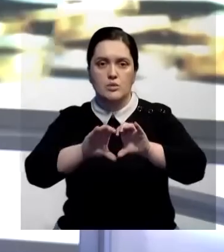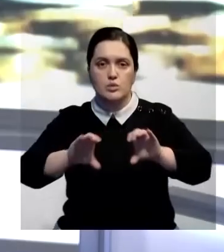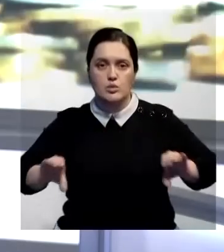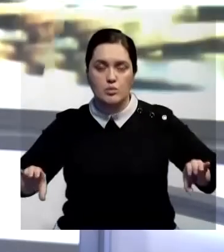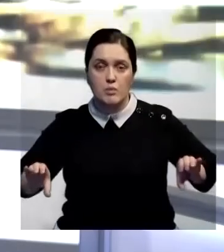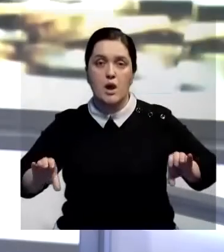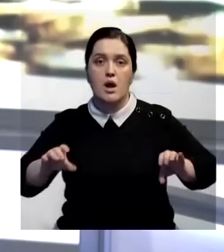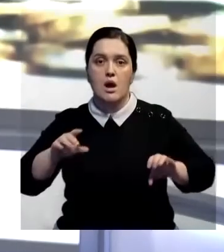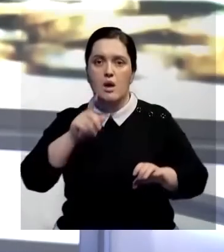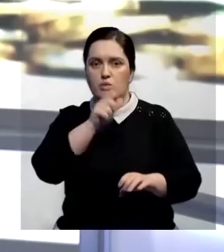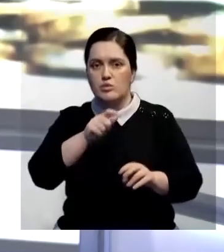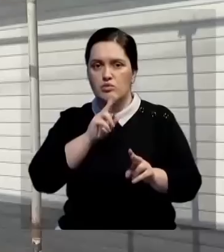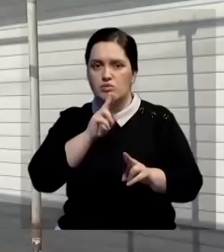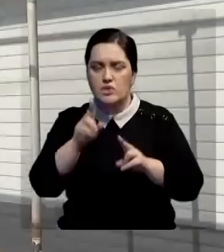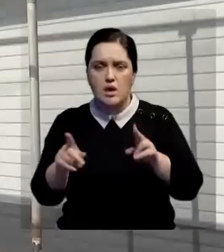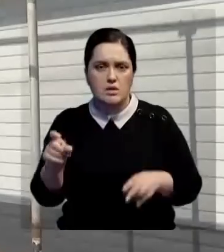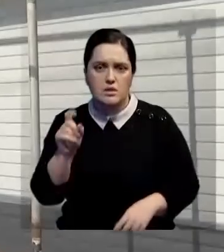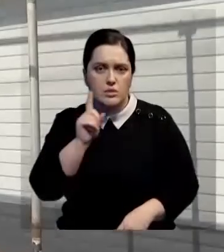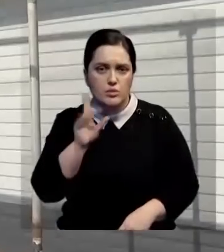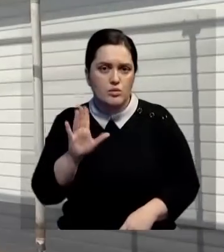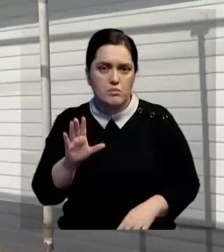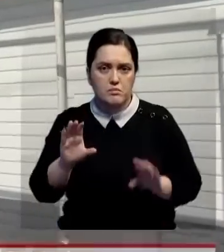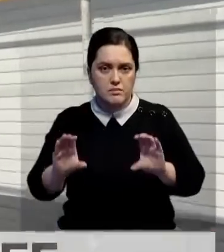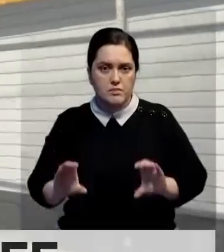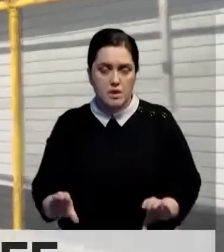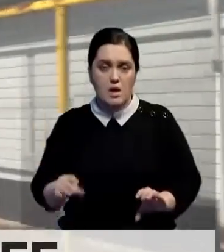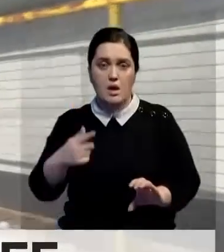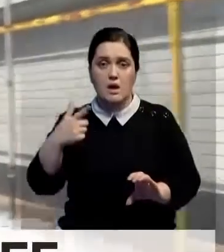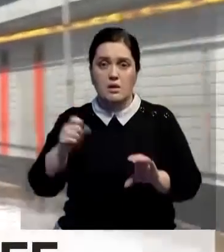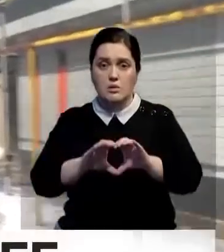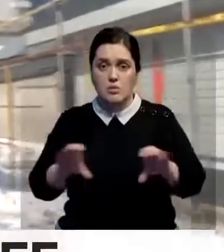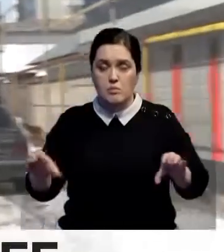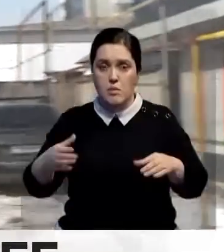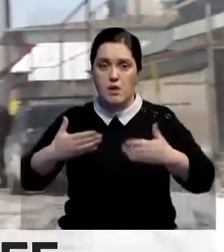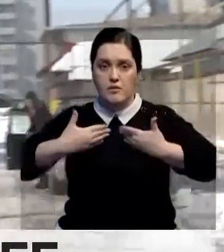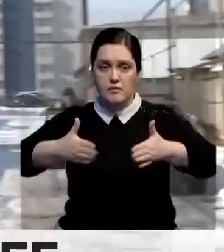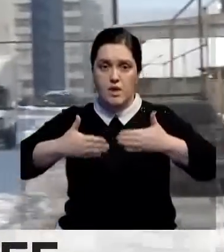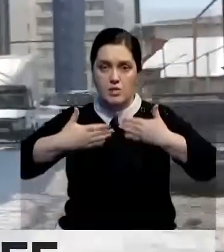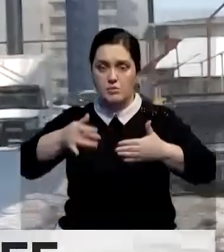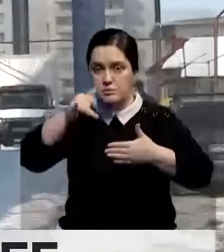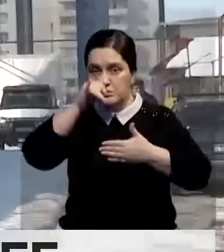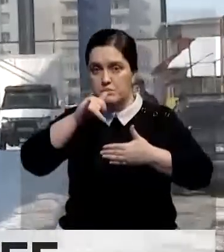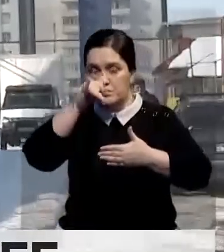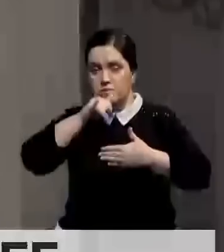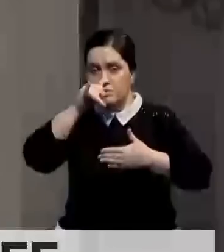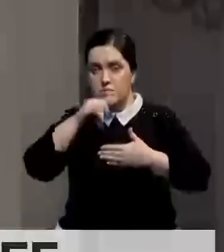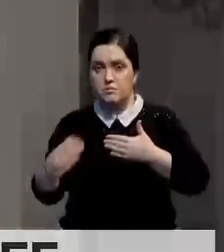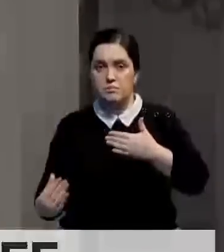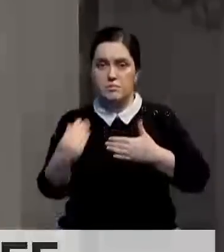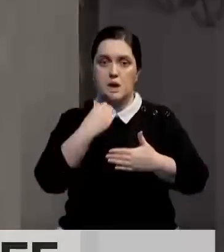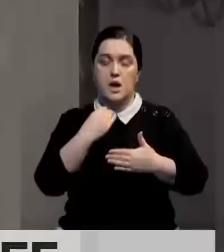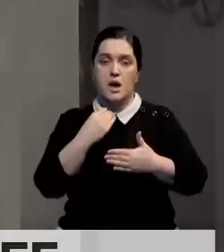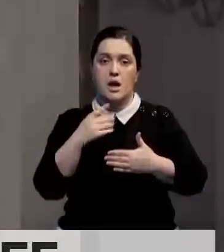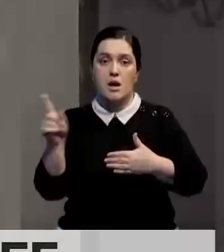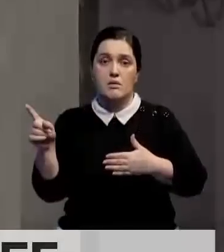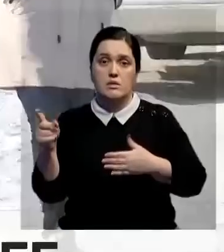1000 жильцов пожаловались на неудобное расположение коммуникации. Из-за газовой трубы не открывались ворота и не могли заехать машины.